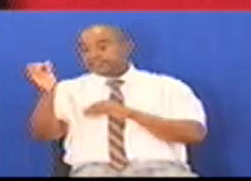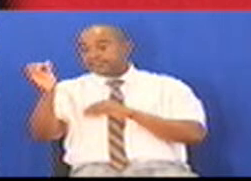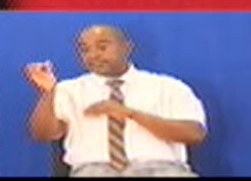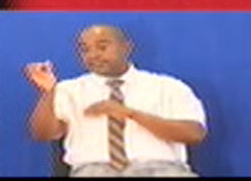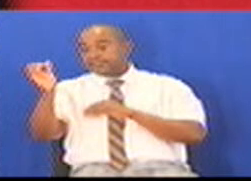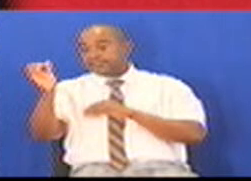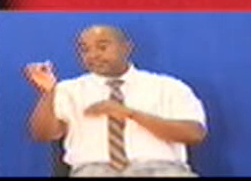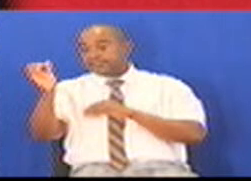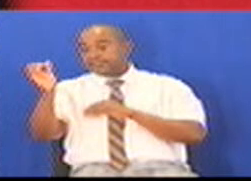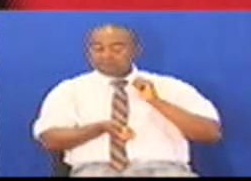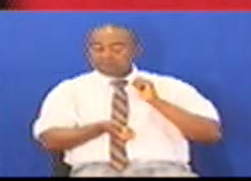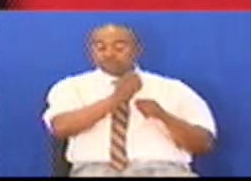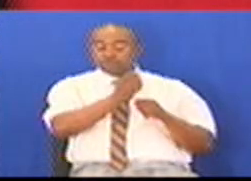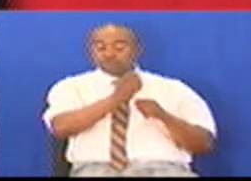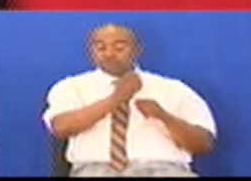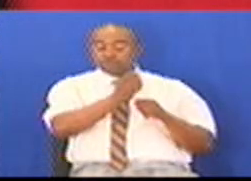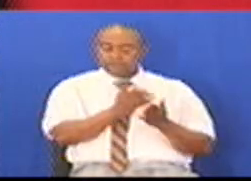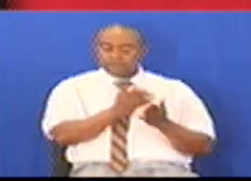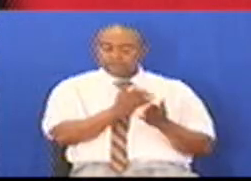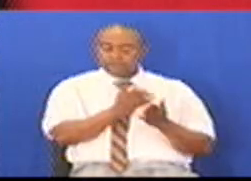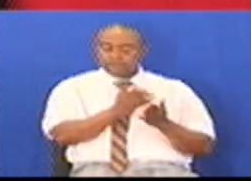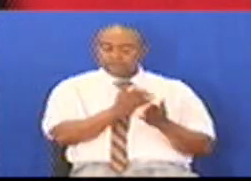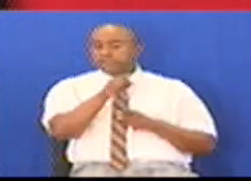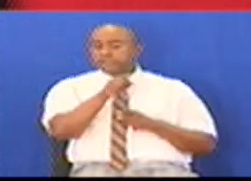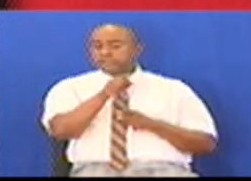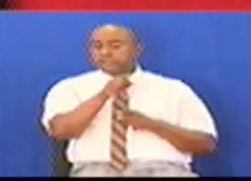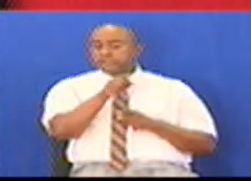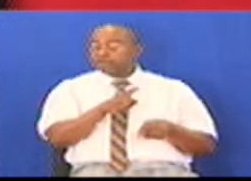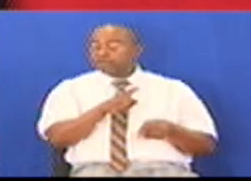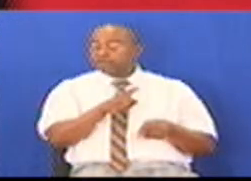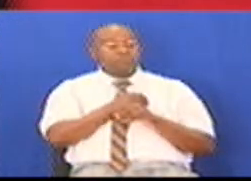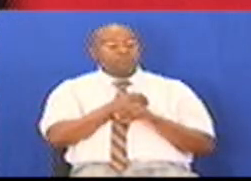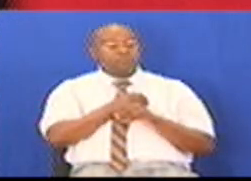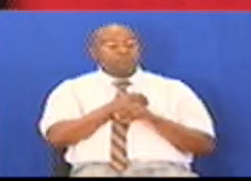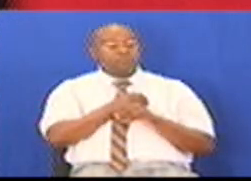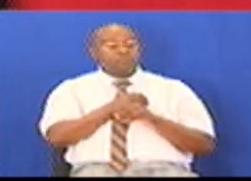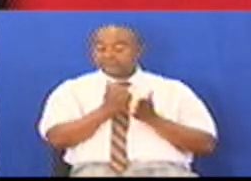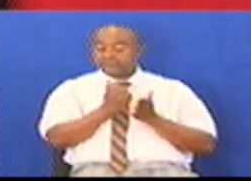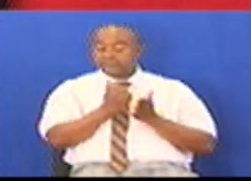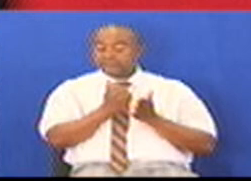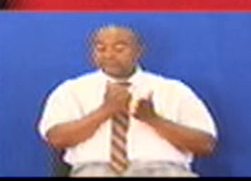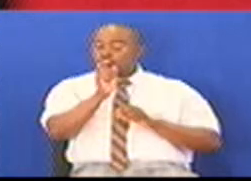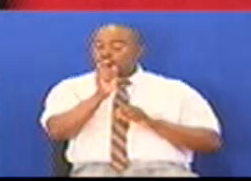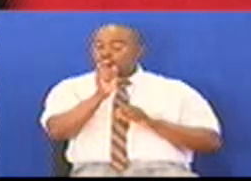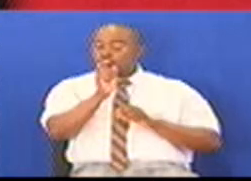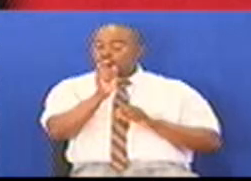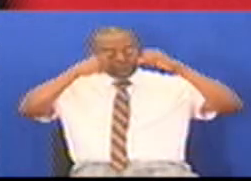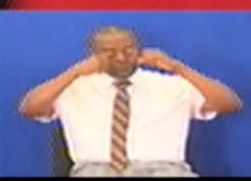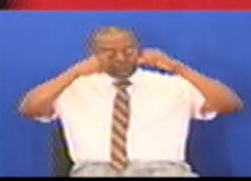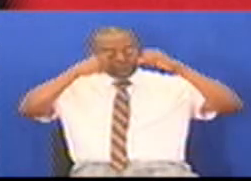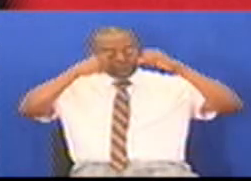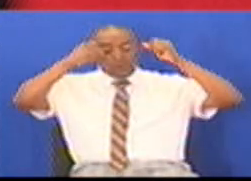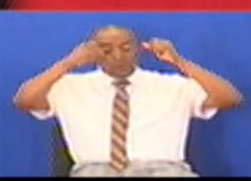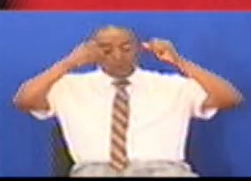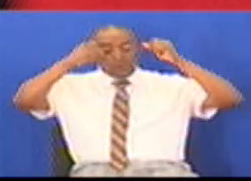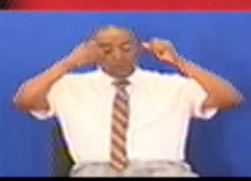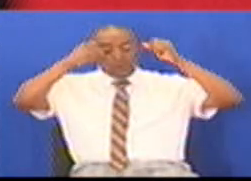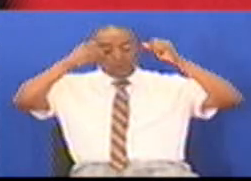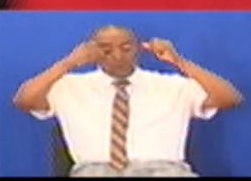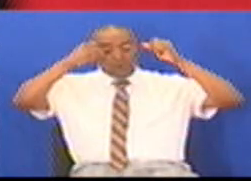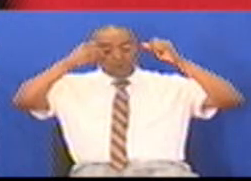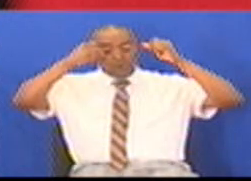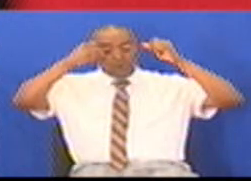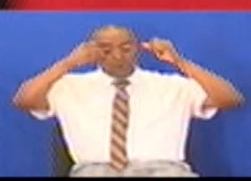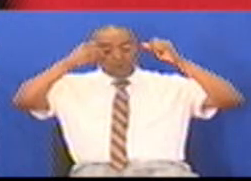yaliyopendekezwa imekuwa ni kilio cha muda mrefu cha wadau katika sekta ya mawasiliano ambao walikuwa wanalazimika kufanya malipo ya tozo za